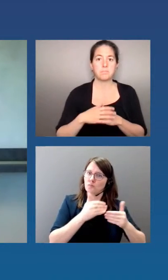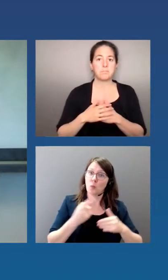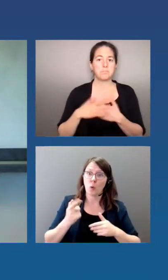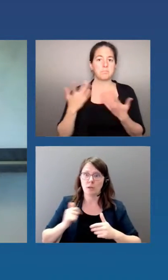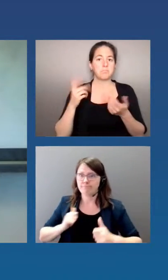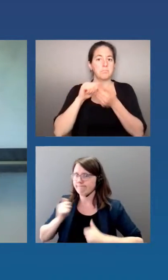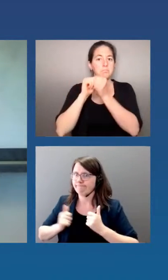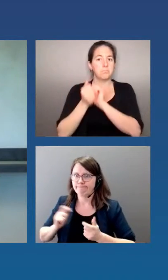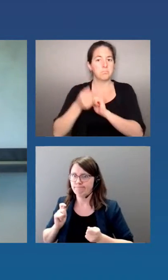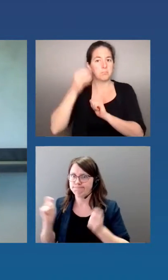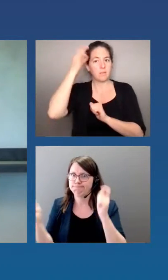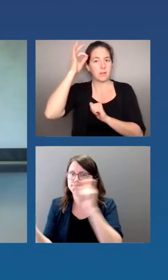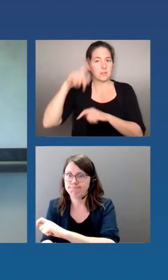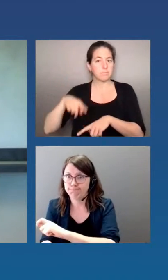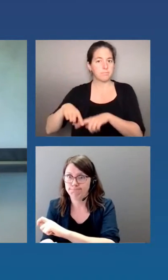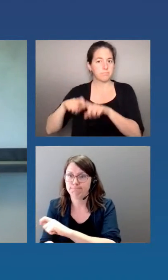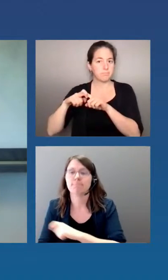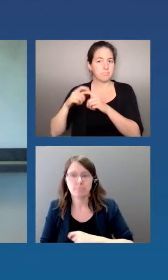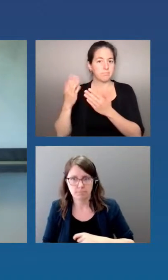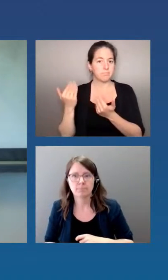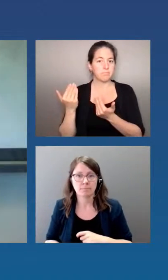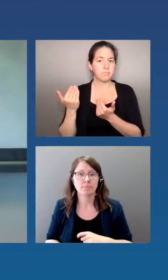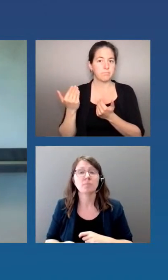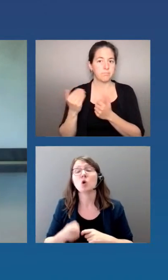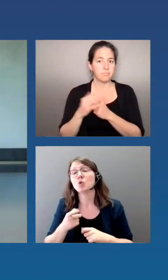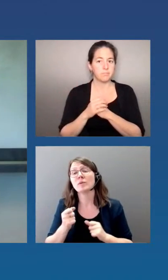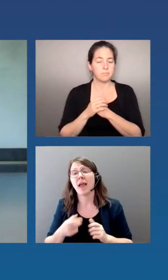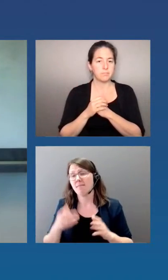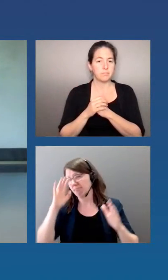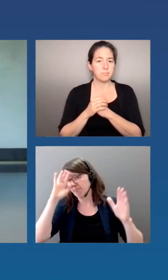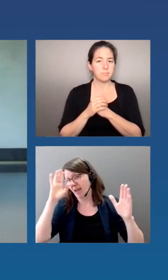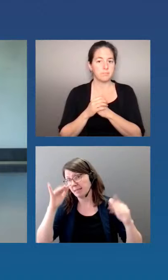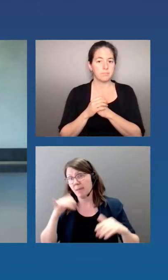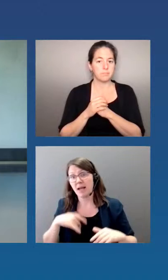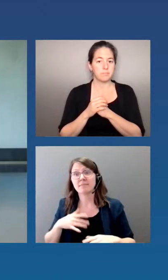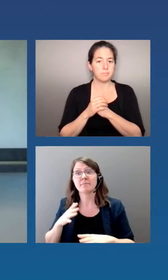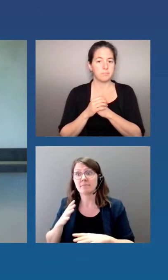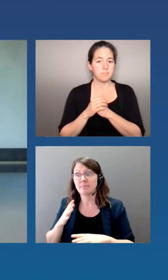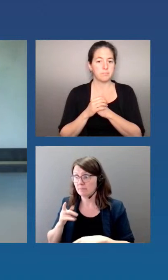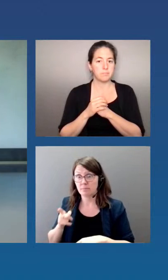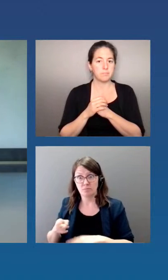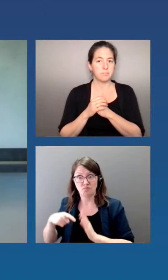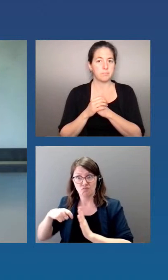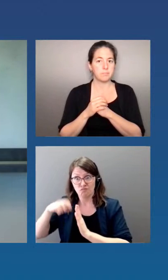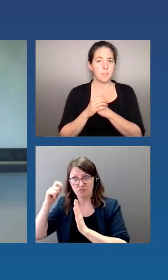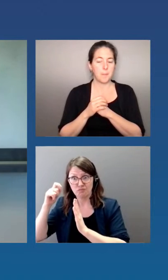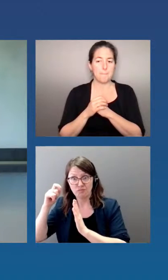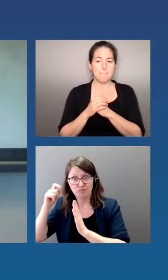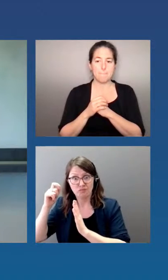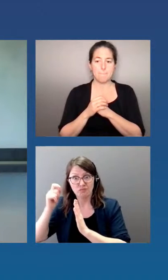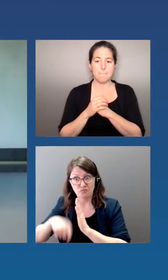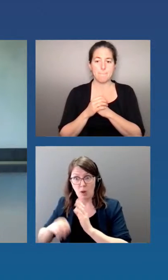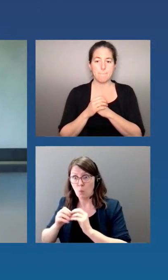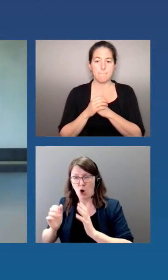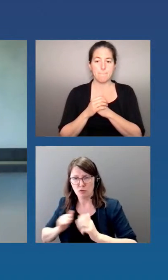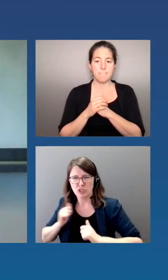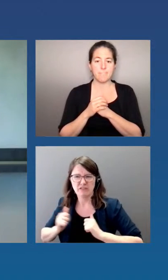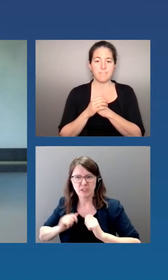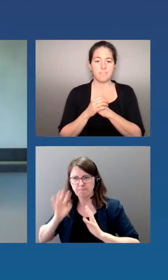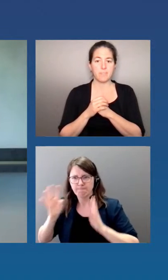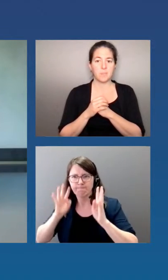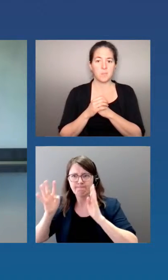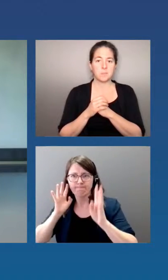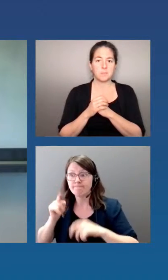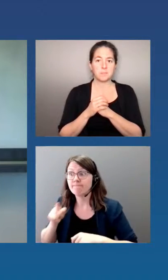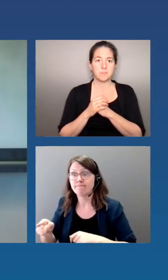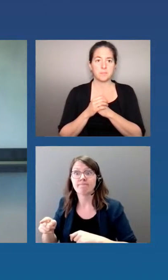système plus agressif. Donc, on peut anticiper finalement, dans le cadre du système plus agressif,